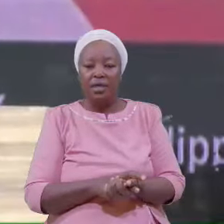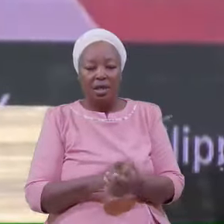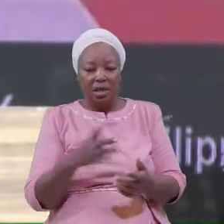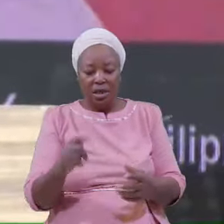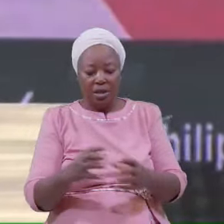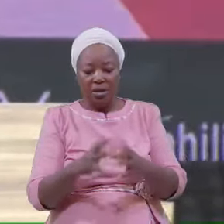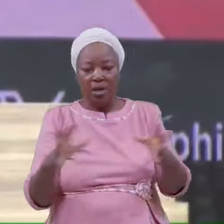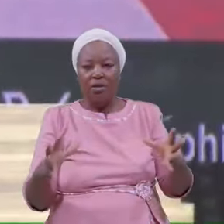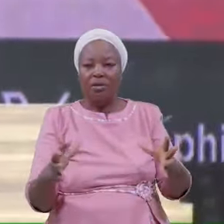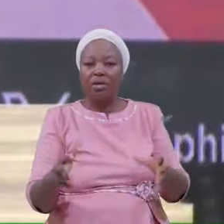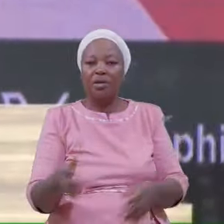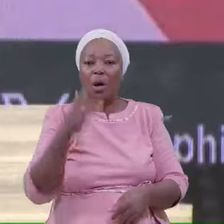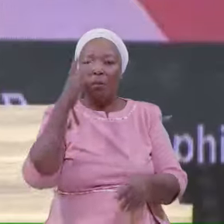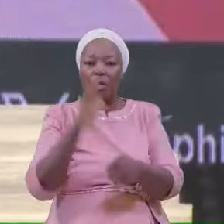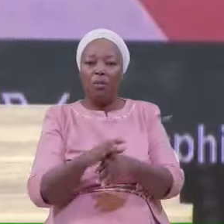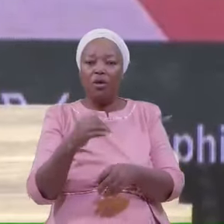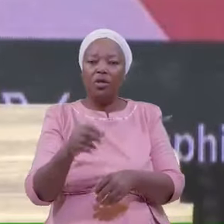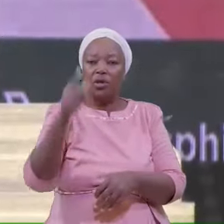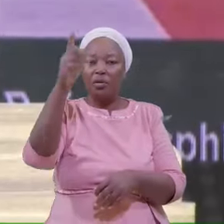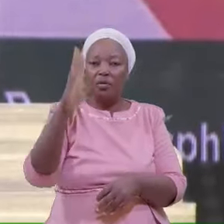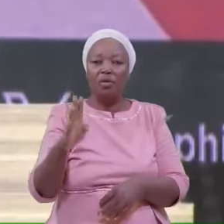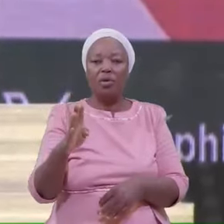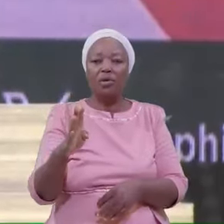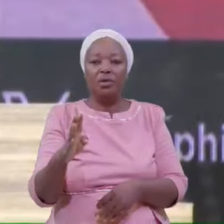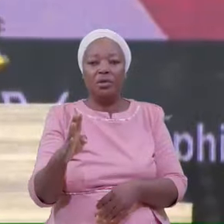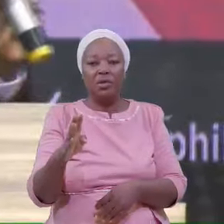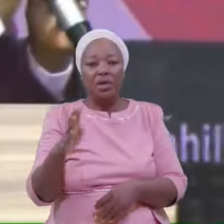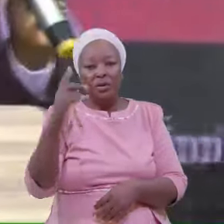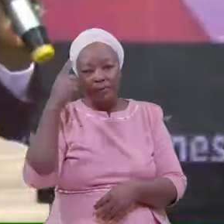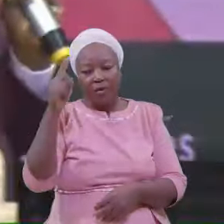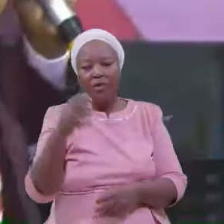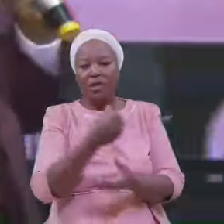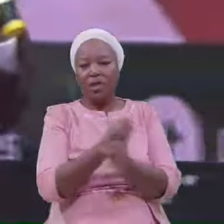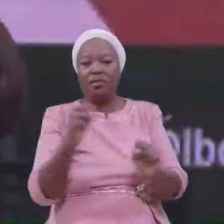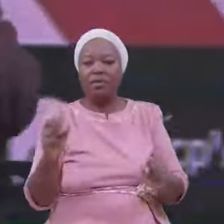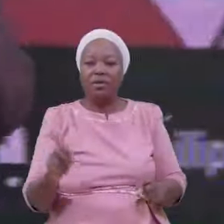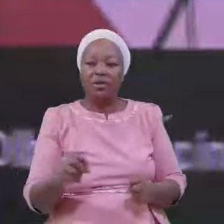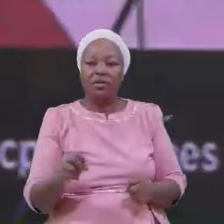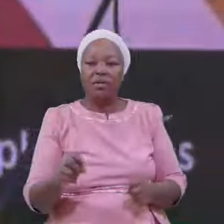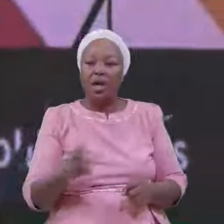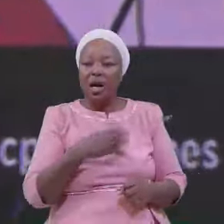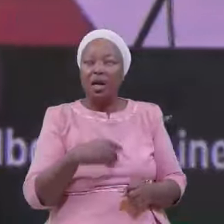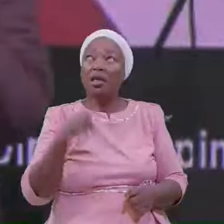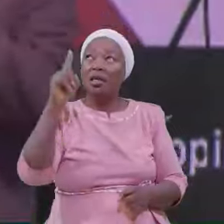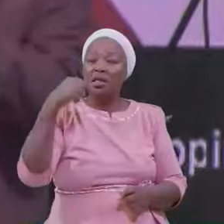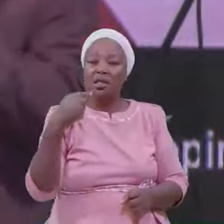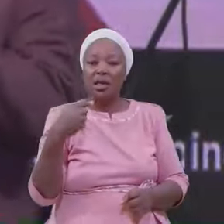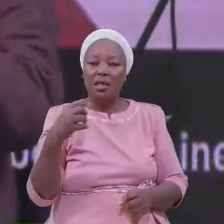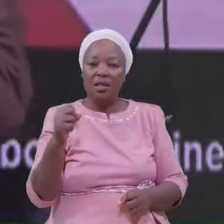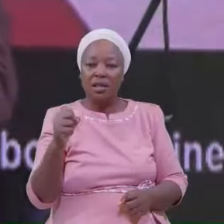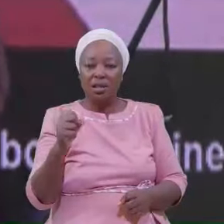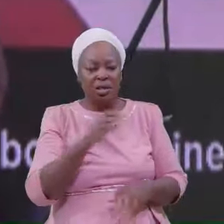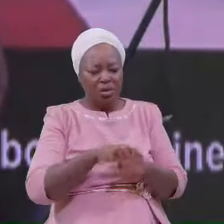of God ito for ang your bukas salvation. Palad na pangako ng Diyos. And it says, ang kaligtasan. Don't look at